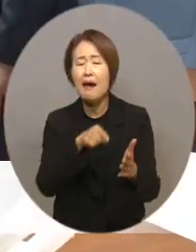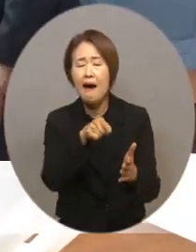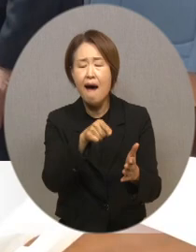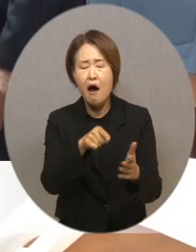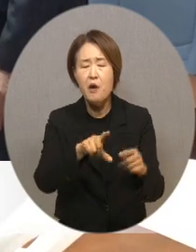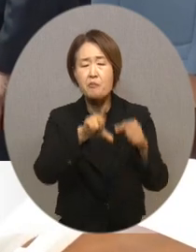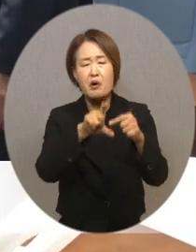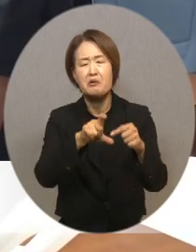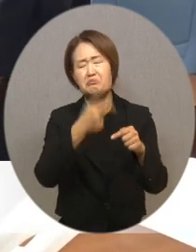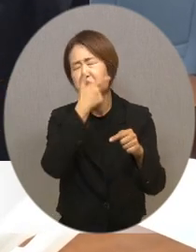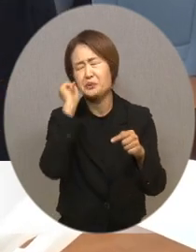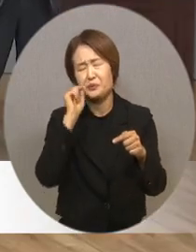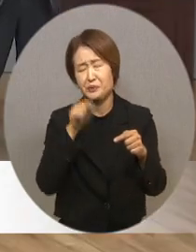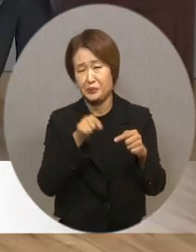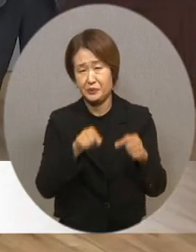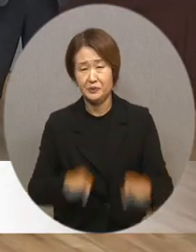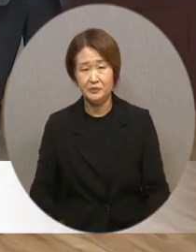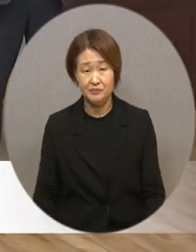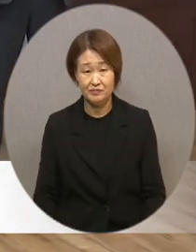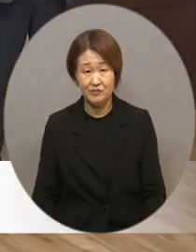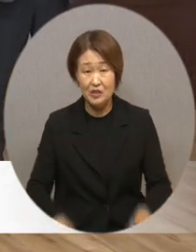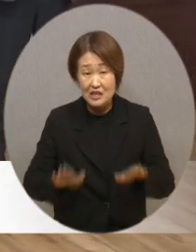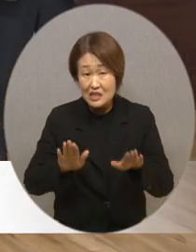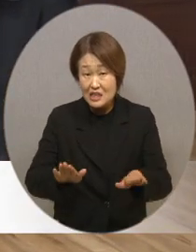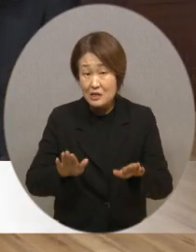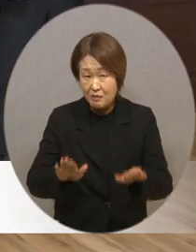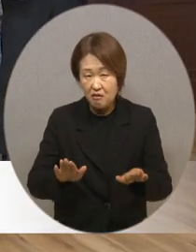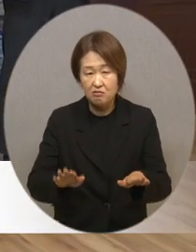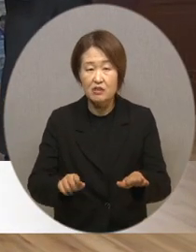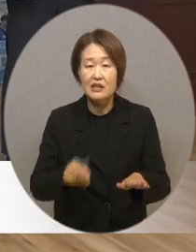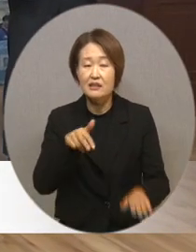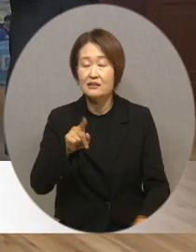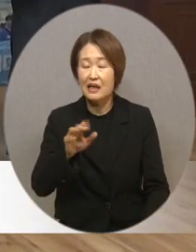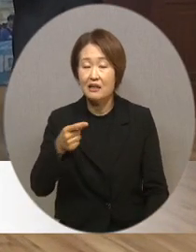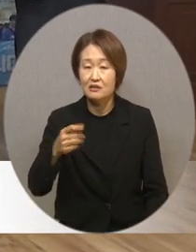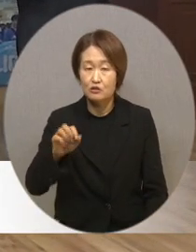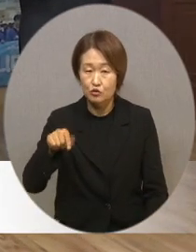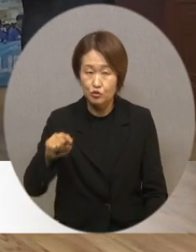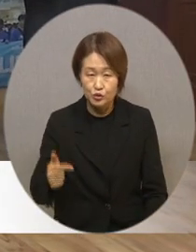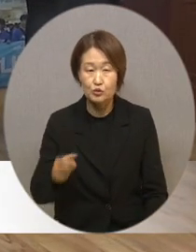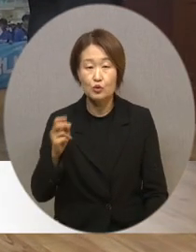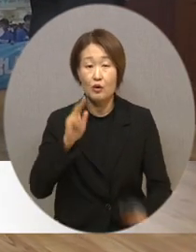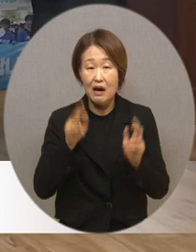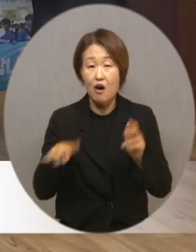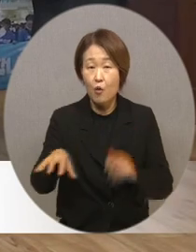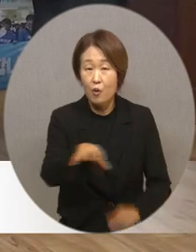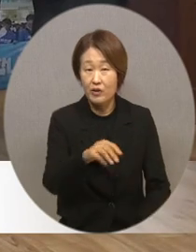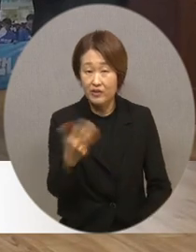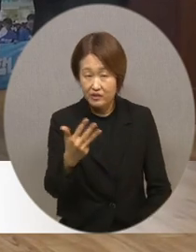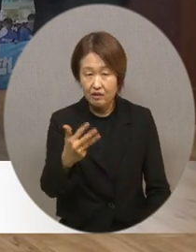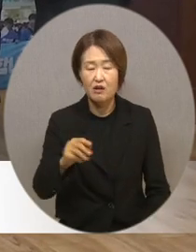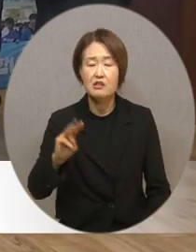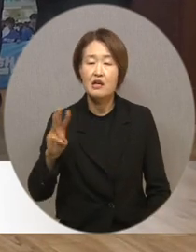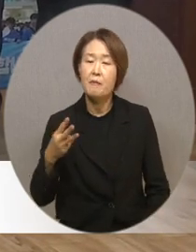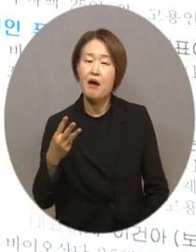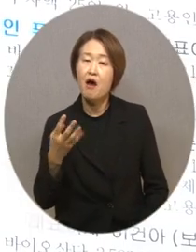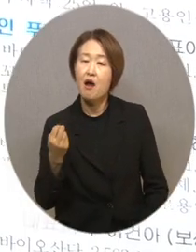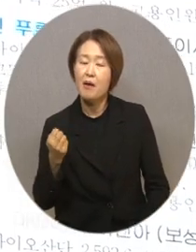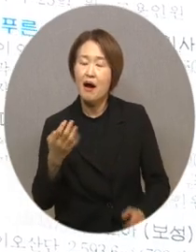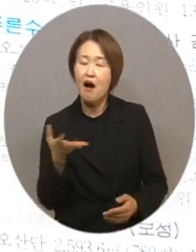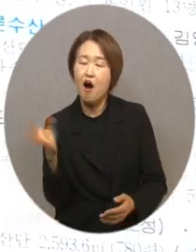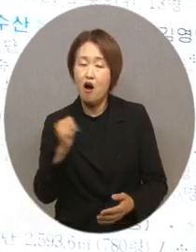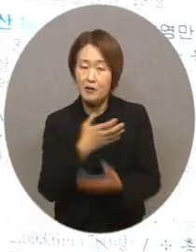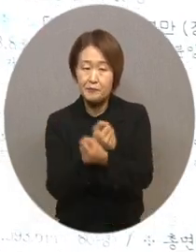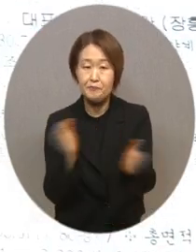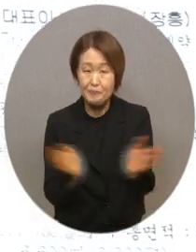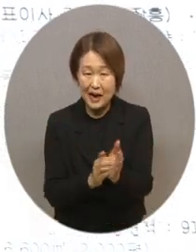못 미치고 있습니다. 이번 달 장흥군과 8개 기업은 326억 원 규모의 투자 협약을 체결하고 산단